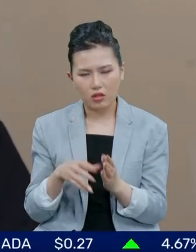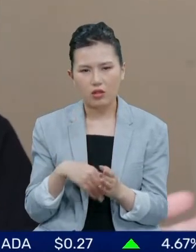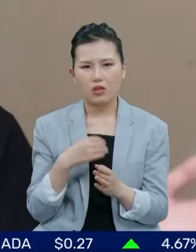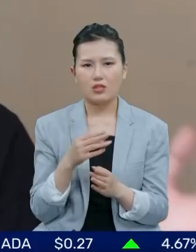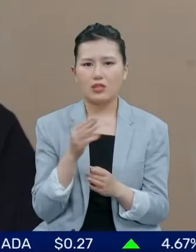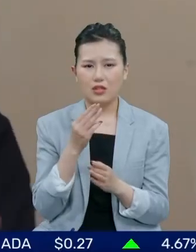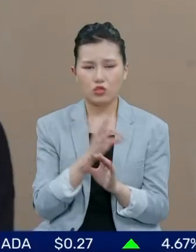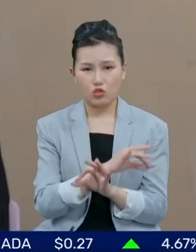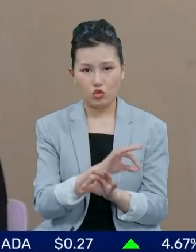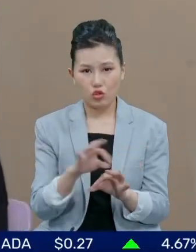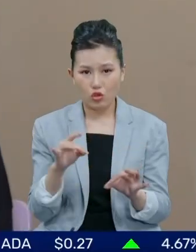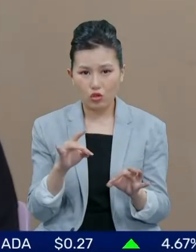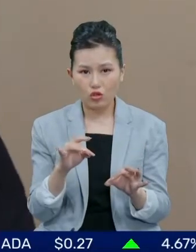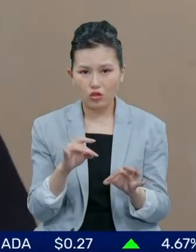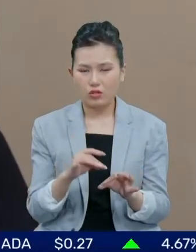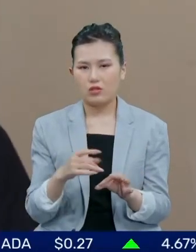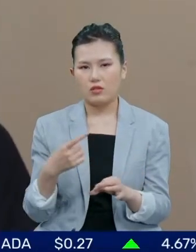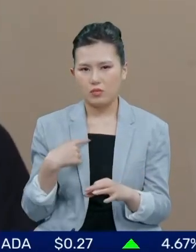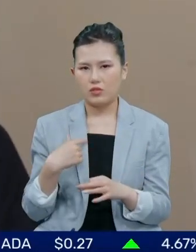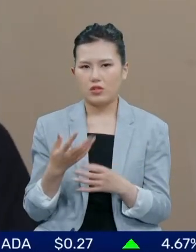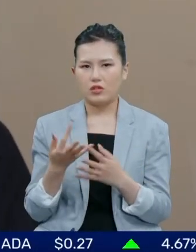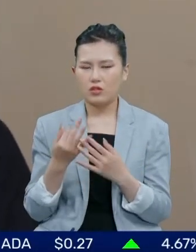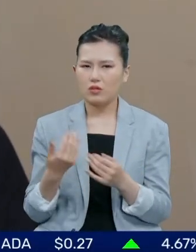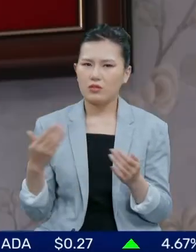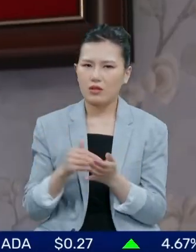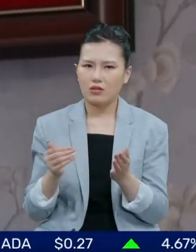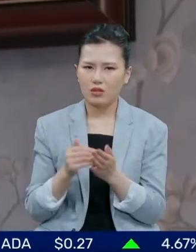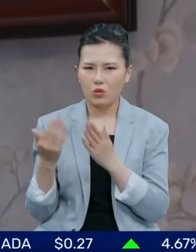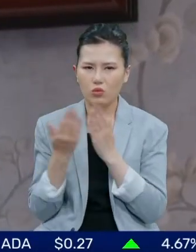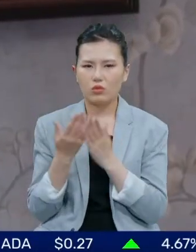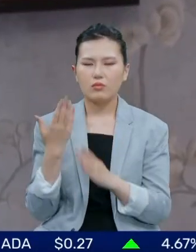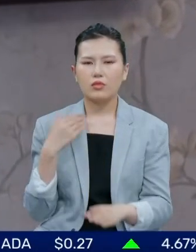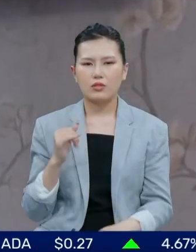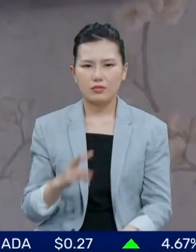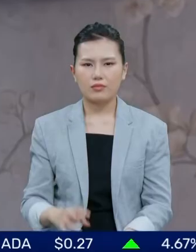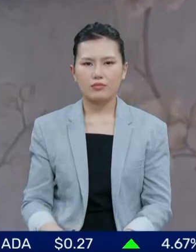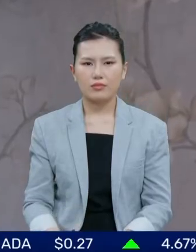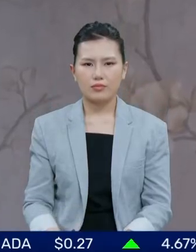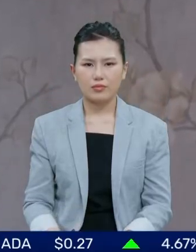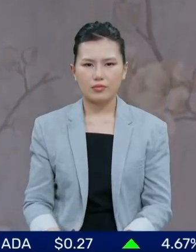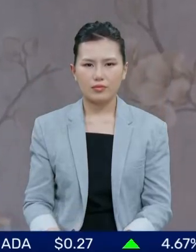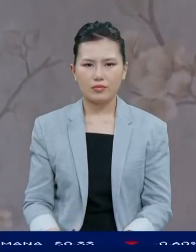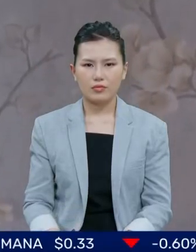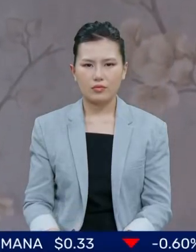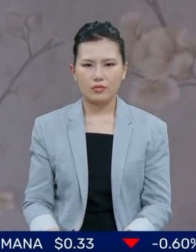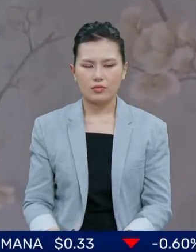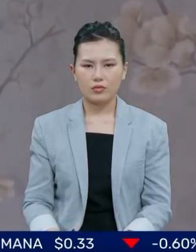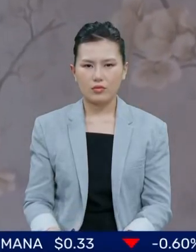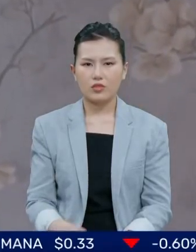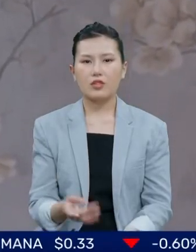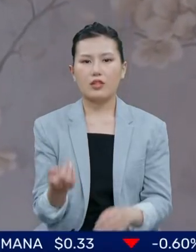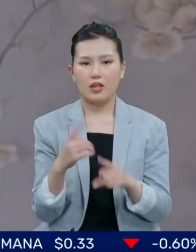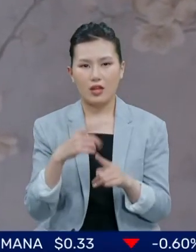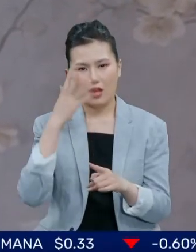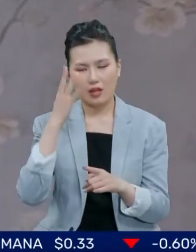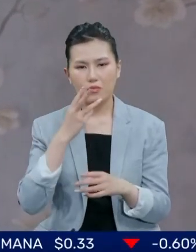шалгалт авч байгаа тэр хэмжээрээ их уншсан гэсэн бодлоо хэд зуун уншнаа сайн мэдхгүй байна. Тэр бити алдаарай. Аа тийм. Бусдаа хуваалцах дараагийн нэг арга орлол